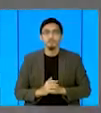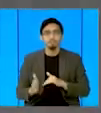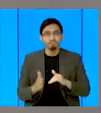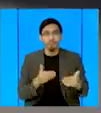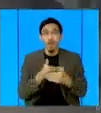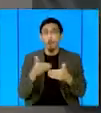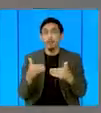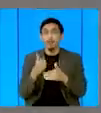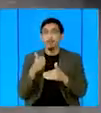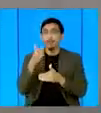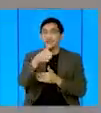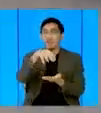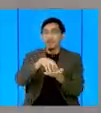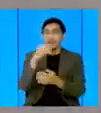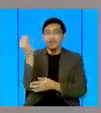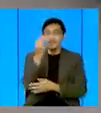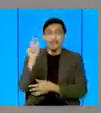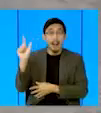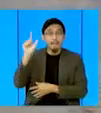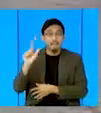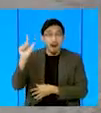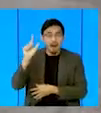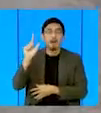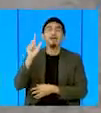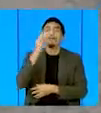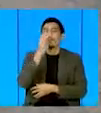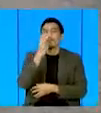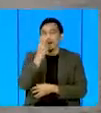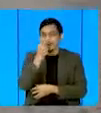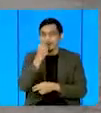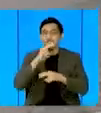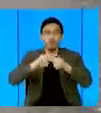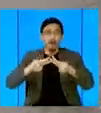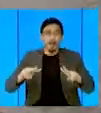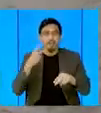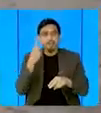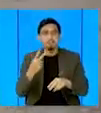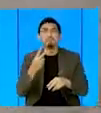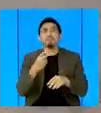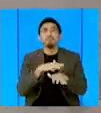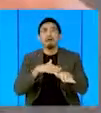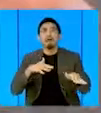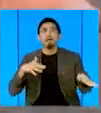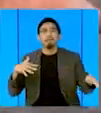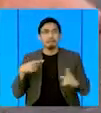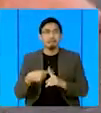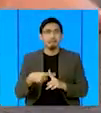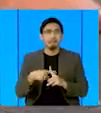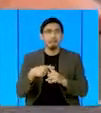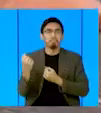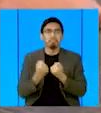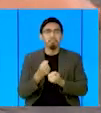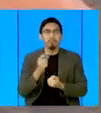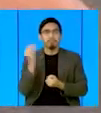Selanjutnya pemirsa, arus lalu lintas menuju kawasan wisata Lembang Kabupaten Bandung Barat minggu pagi terpantau macet.